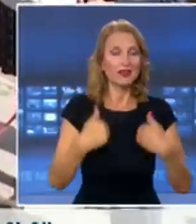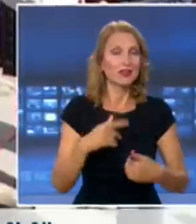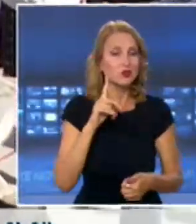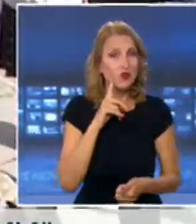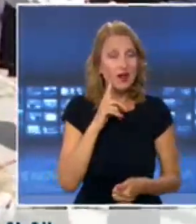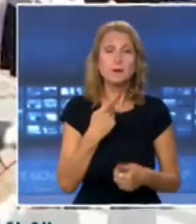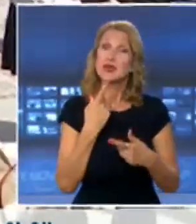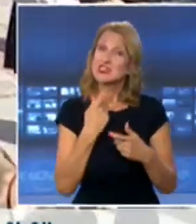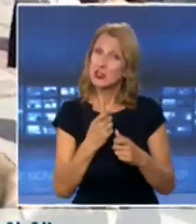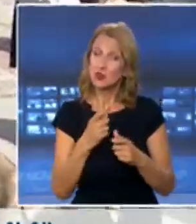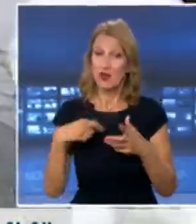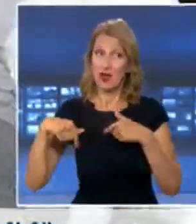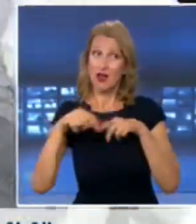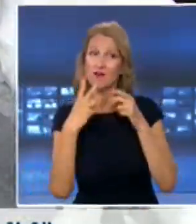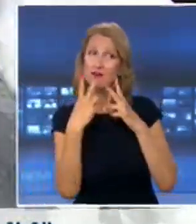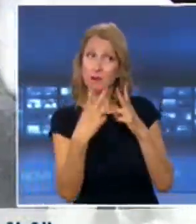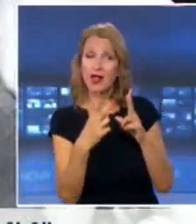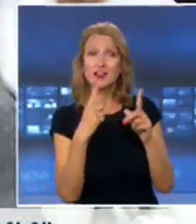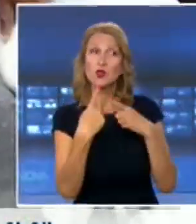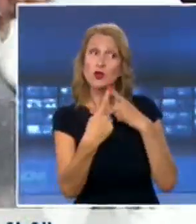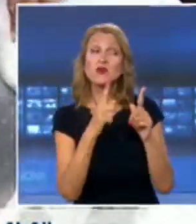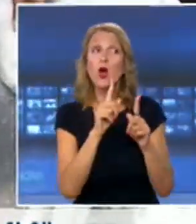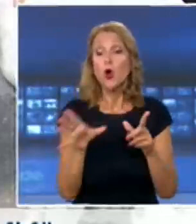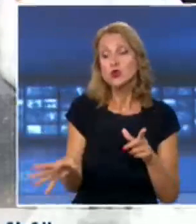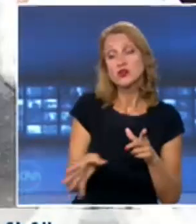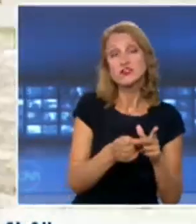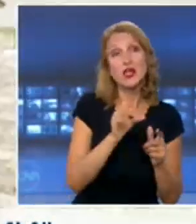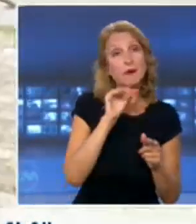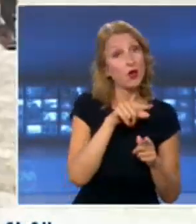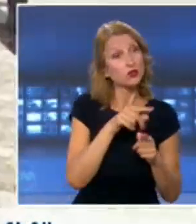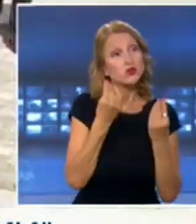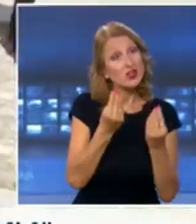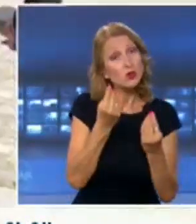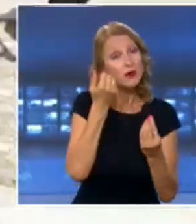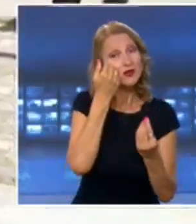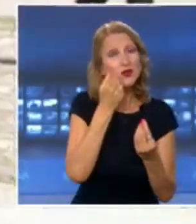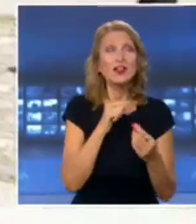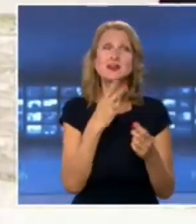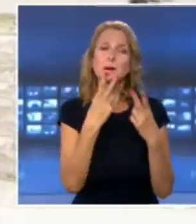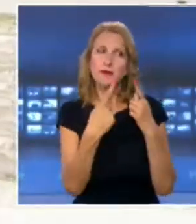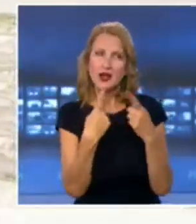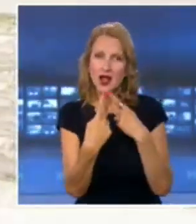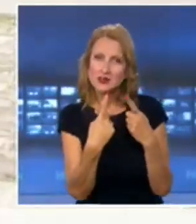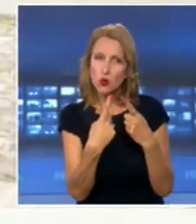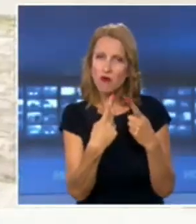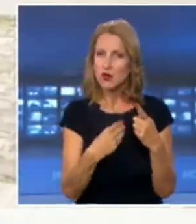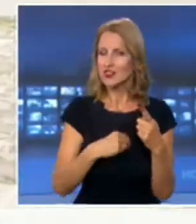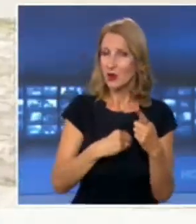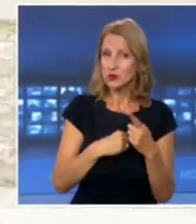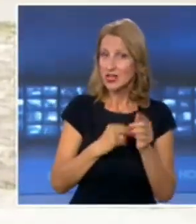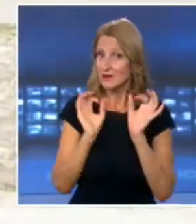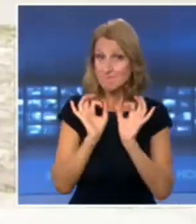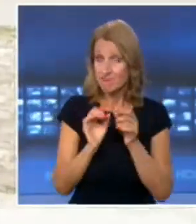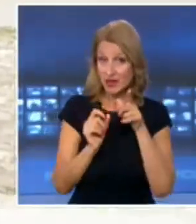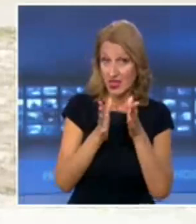приятел, внимателно разговарят с всеки потенциален осиновител. Най-важно е да усетим в тези разговори това колко